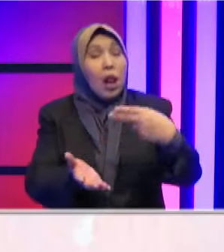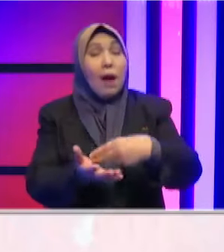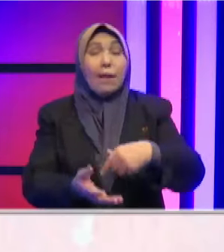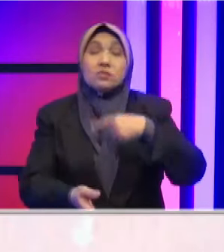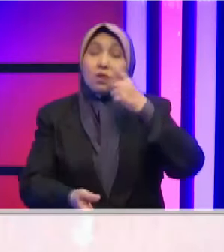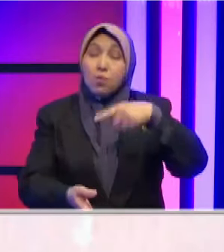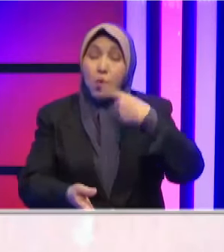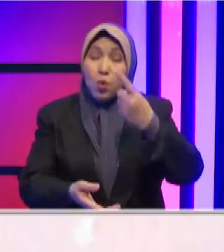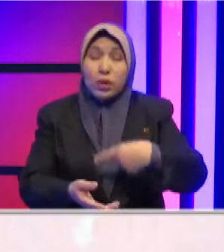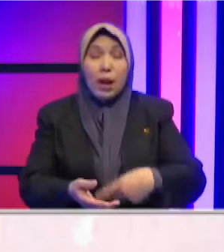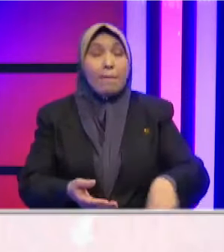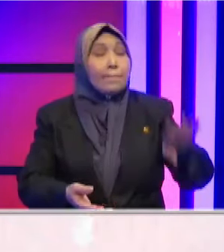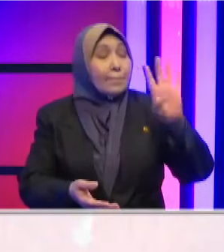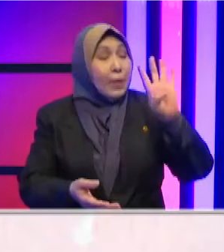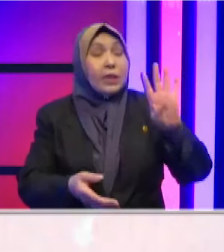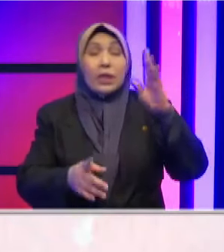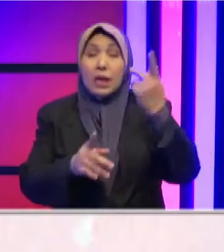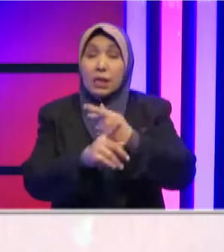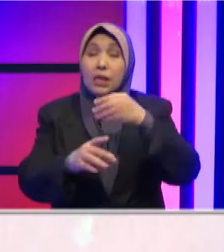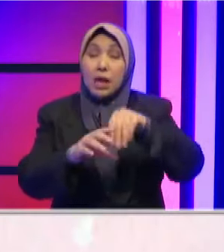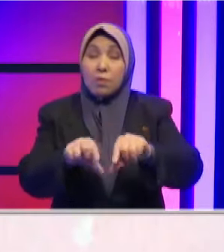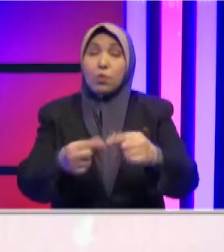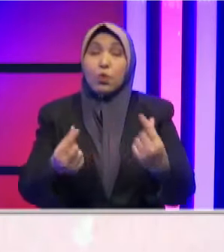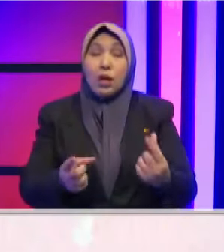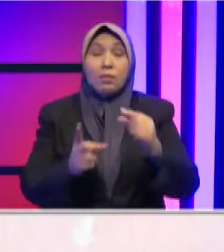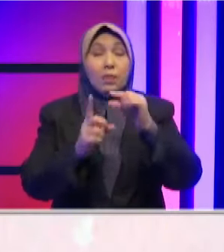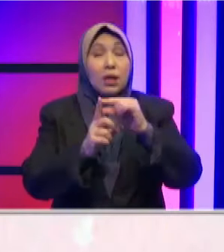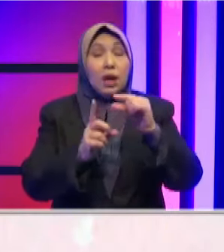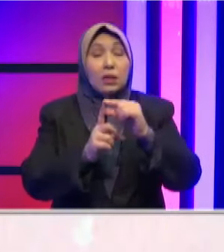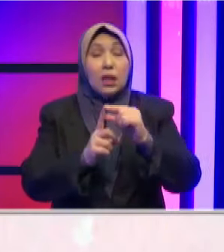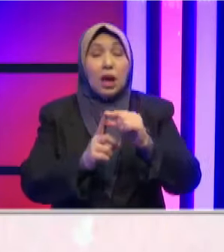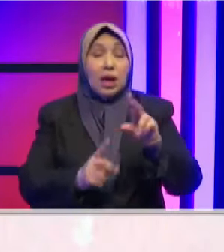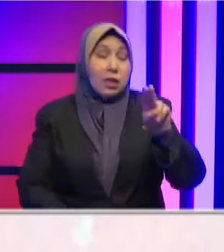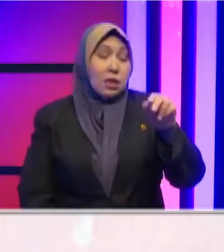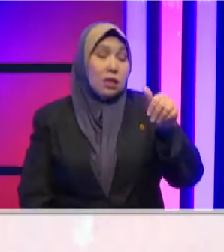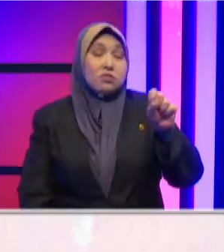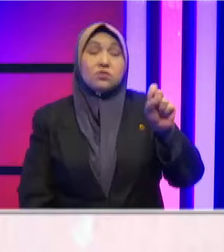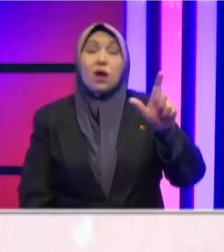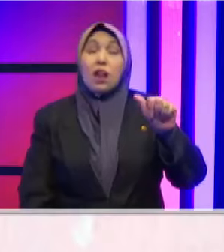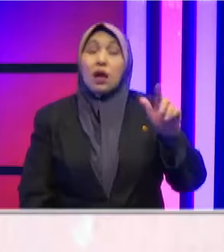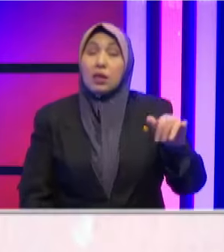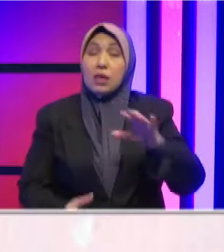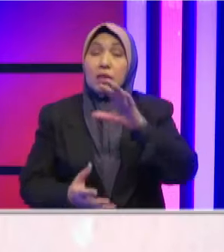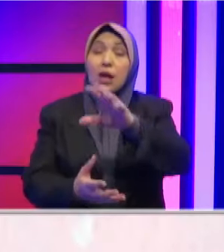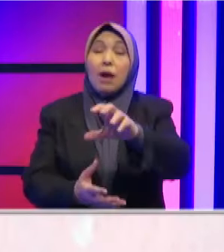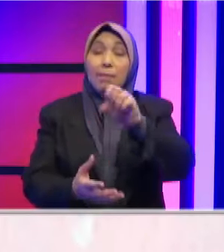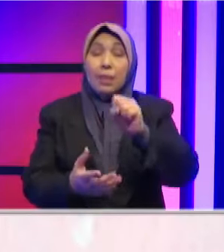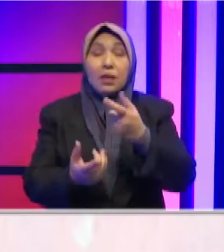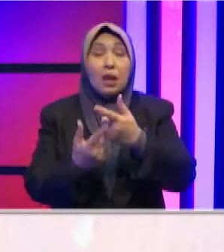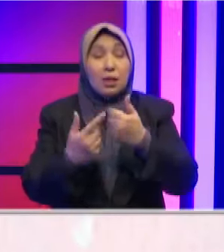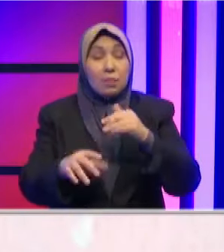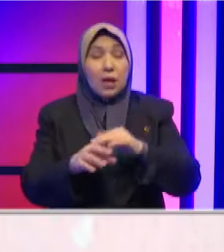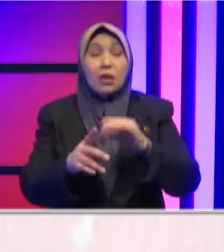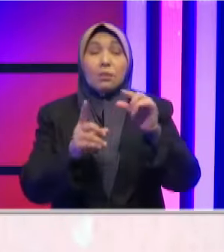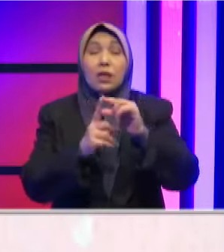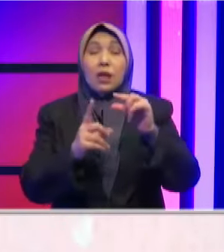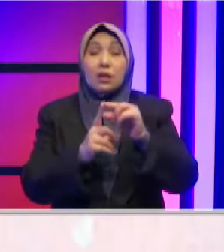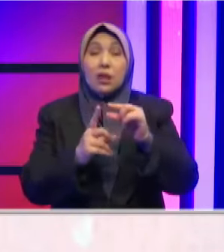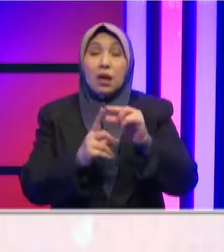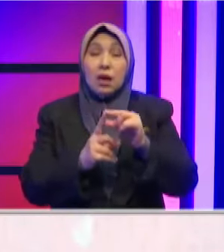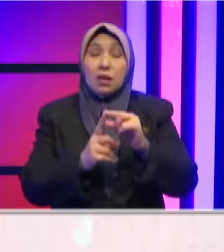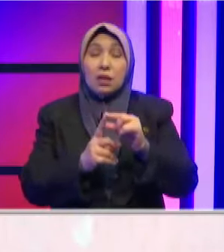disebut dalam al-quran sebanyak empat kali perkataan nah salah ini diambil daripada perkataan